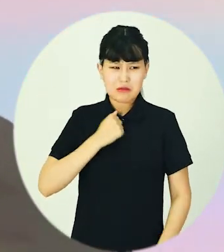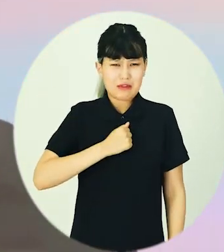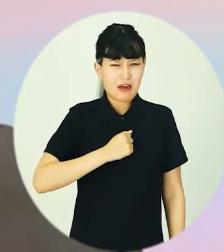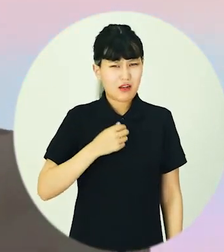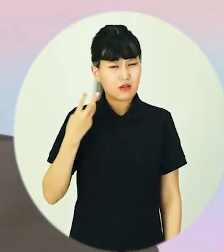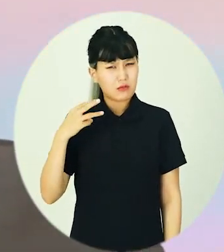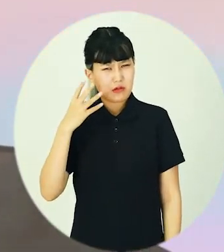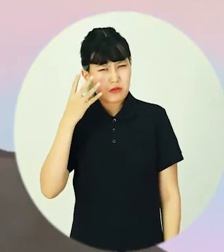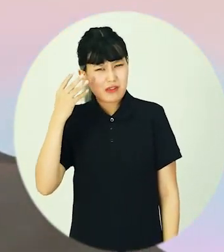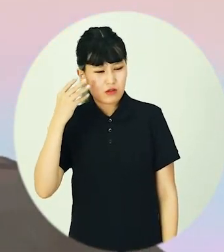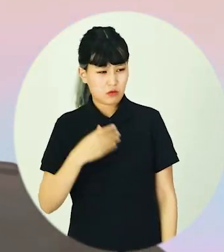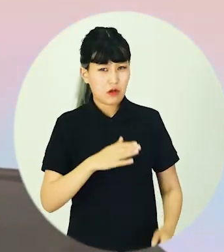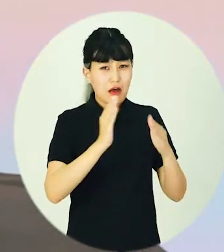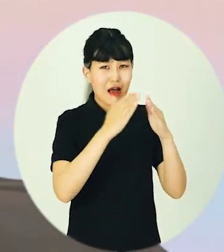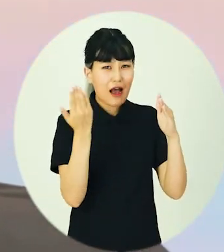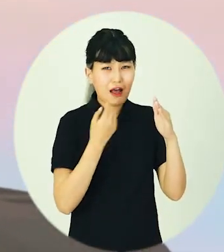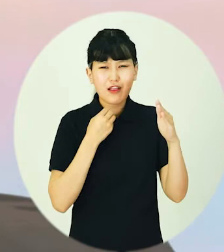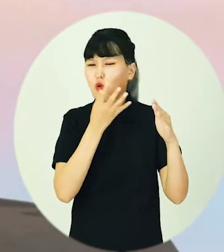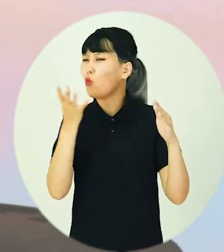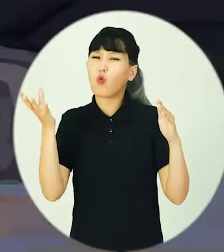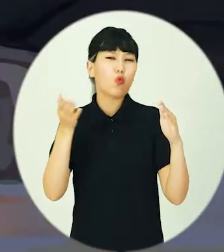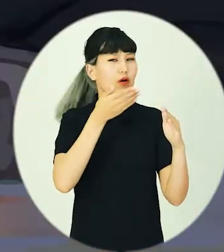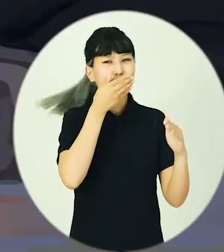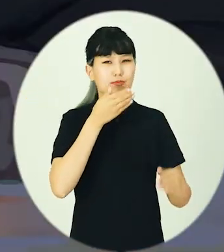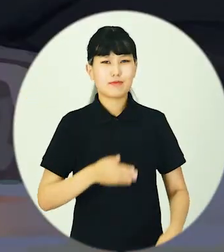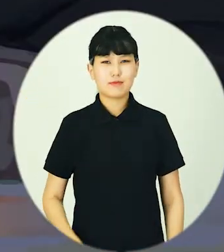Би танаа өрийг хинт ч хэлэхгүй.